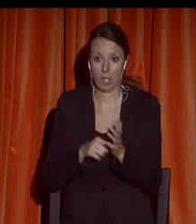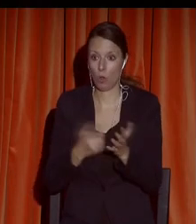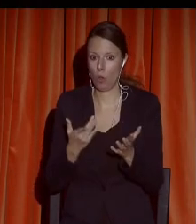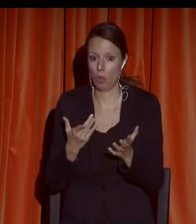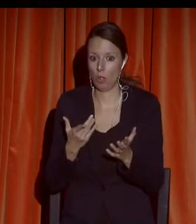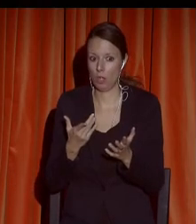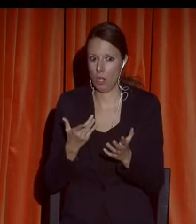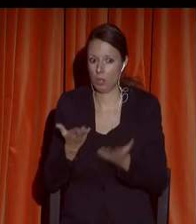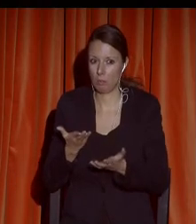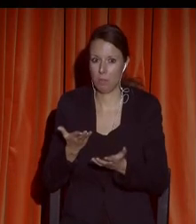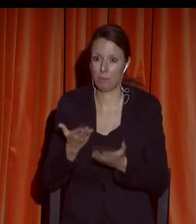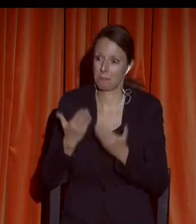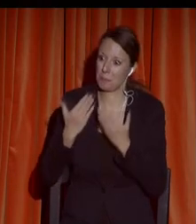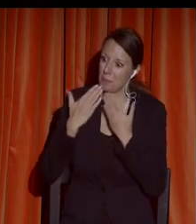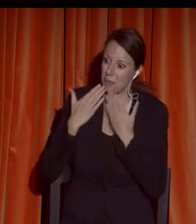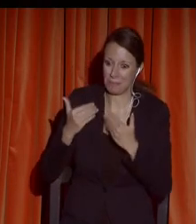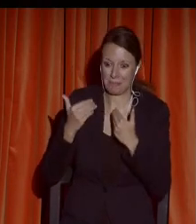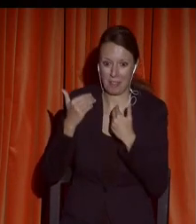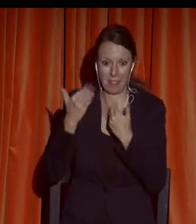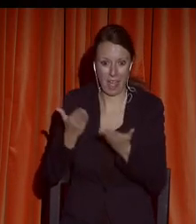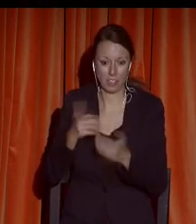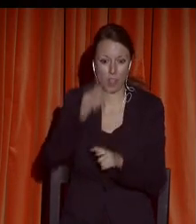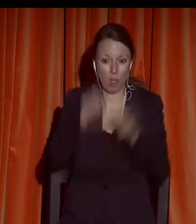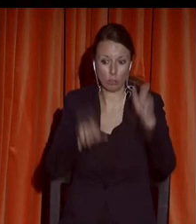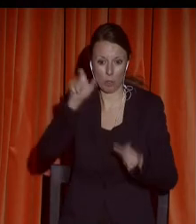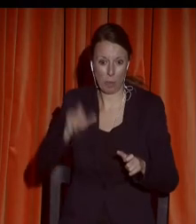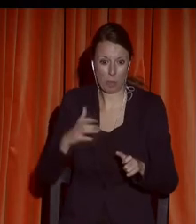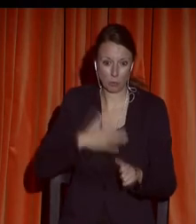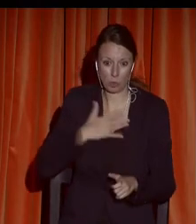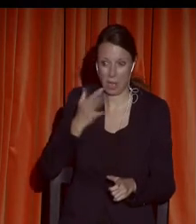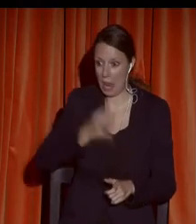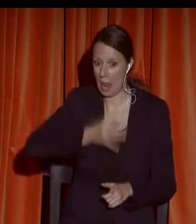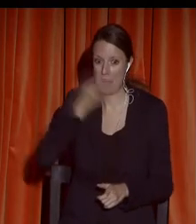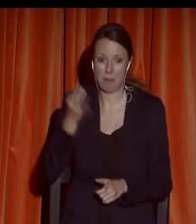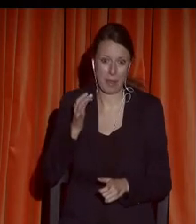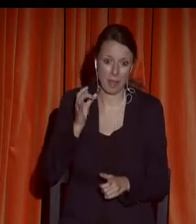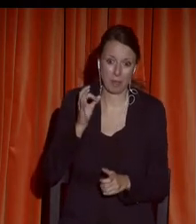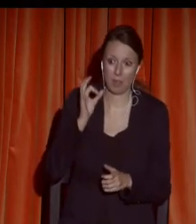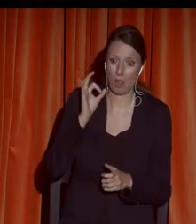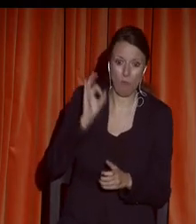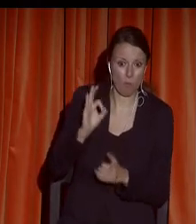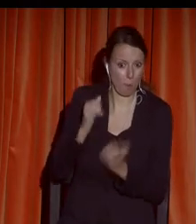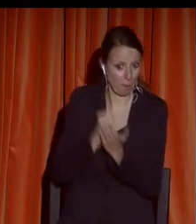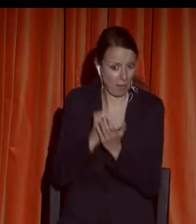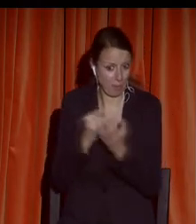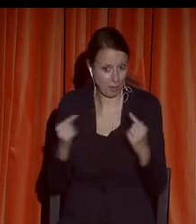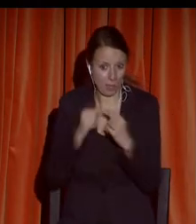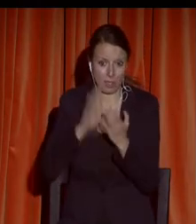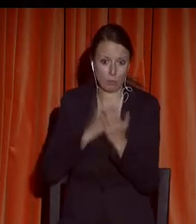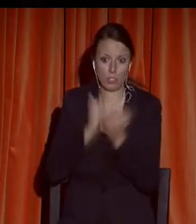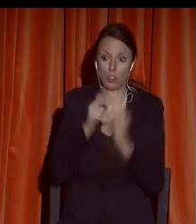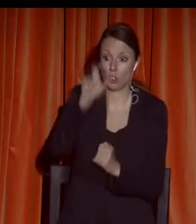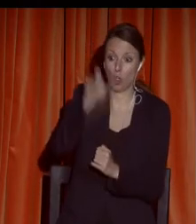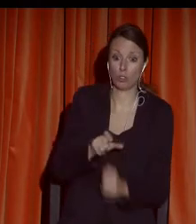które pozwalają jednostce lepiej odnaleźć się w przypadku, kiedy jednostka składa skargę do